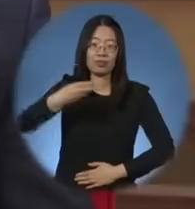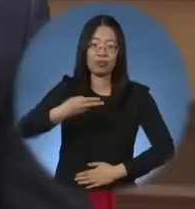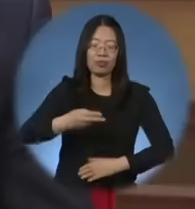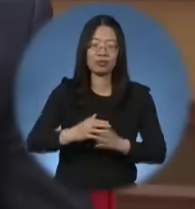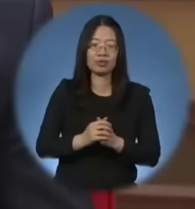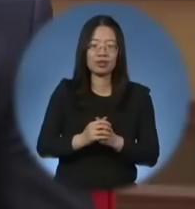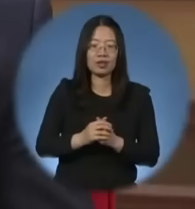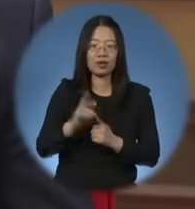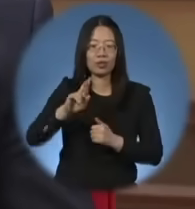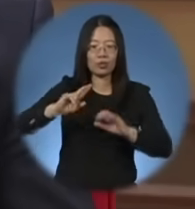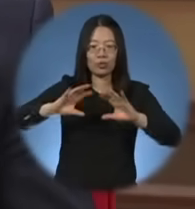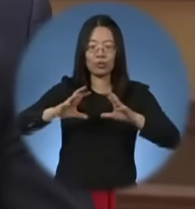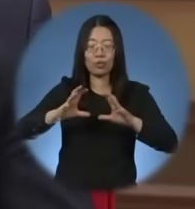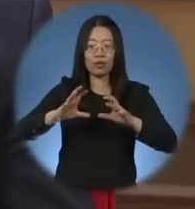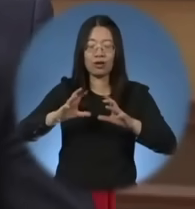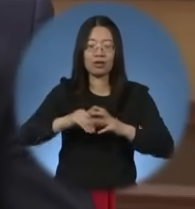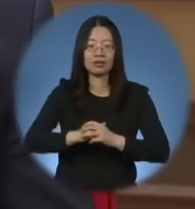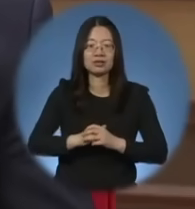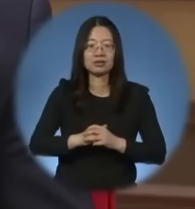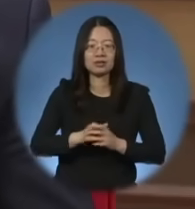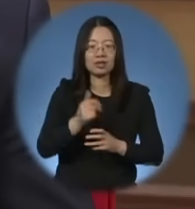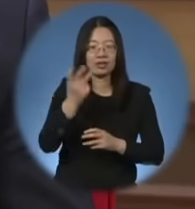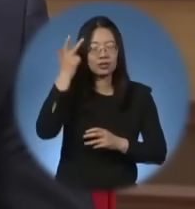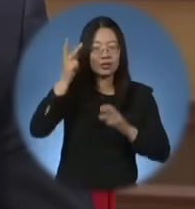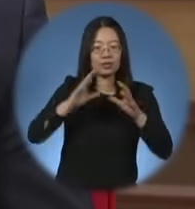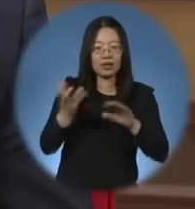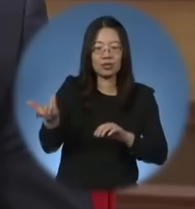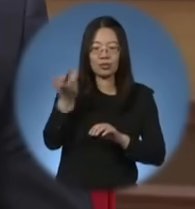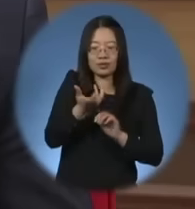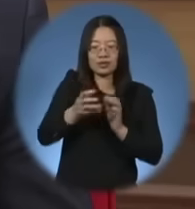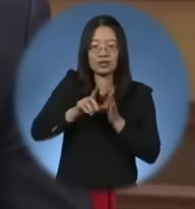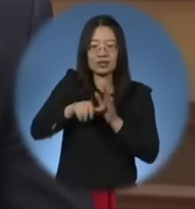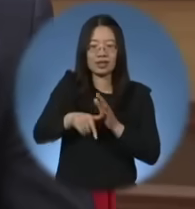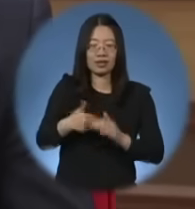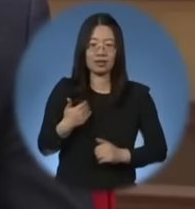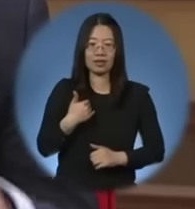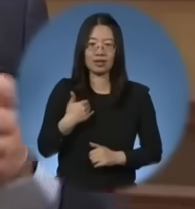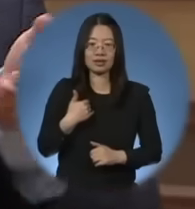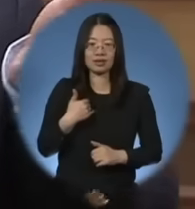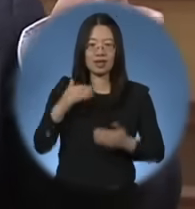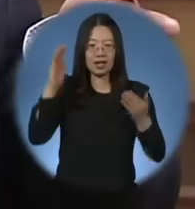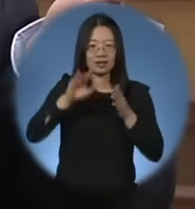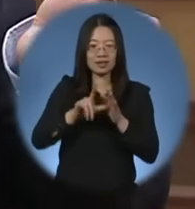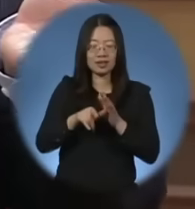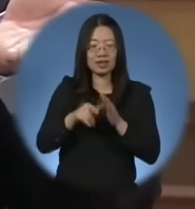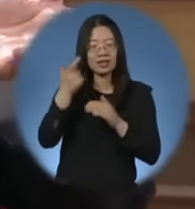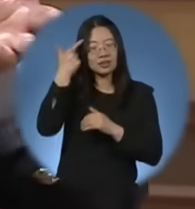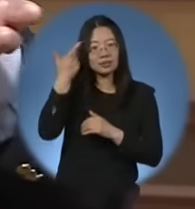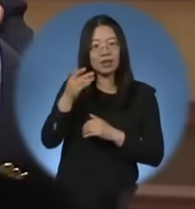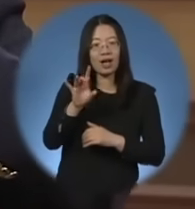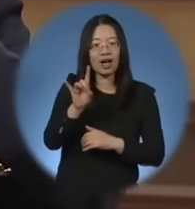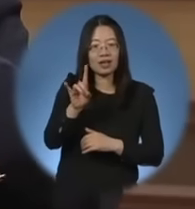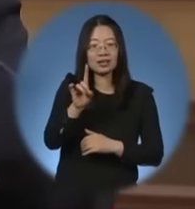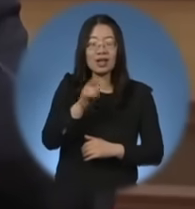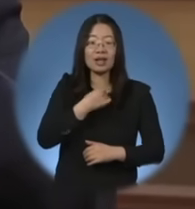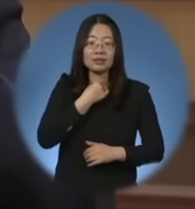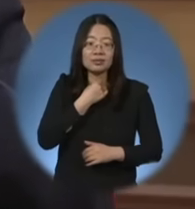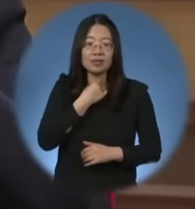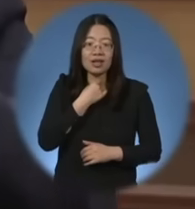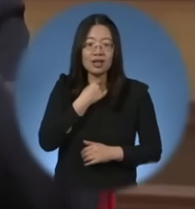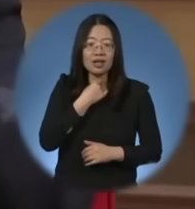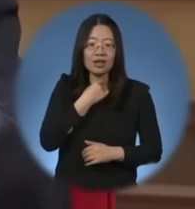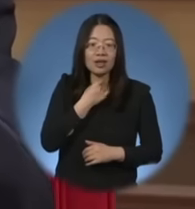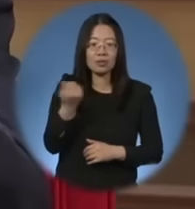또 코리가 코리는 초선으로 옮길 때는 나는 우리 학생 때 제가 질문하 하고 싶은